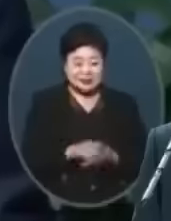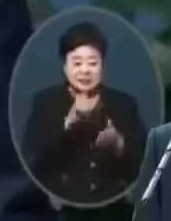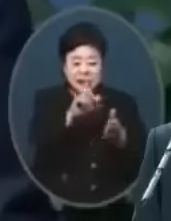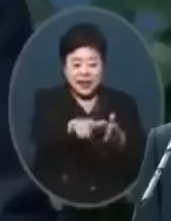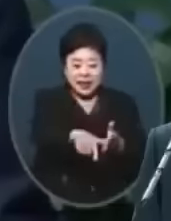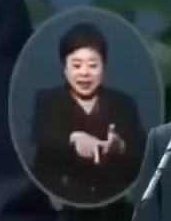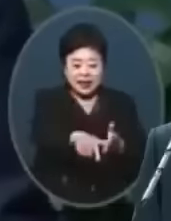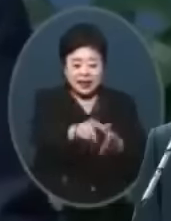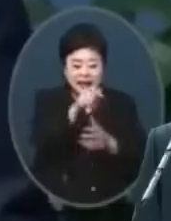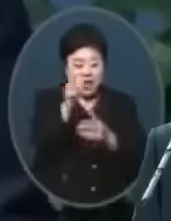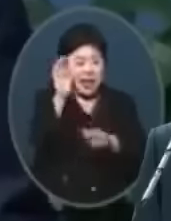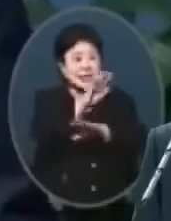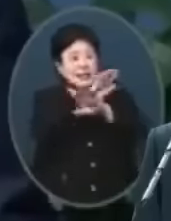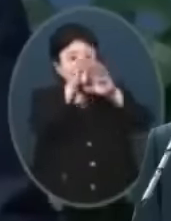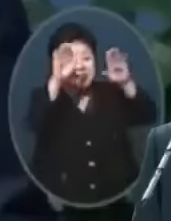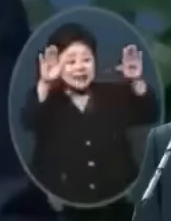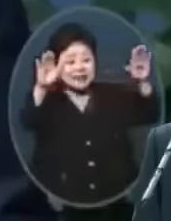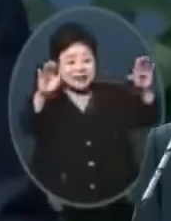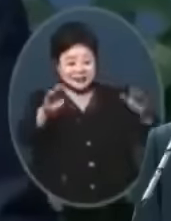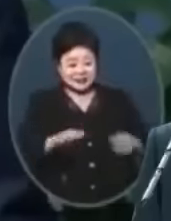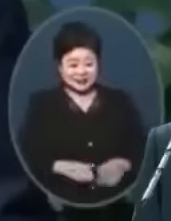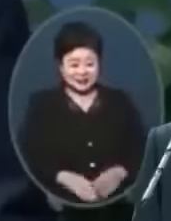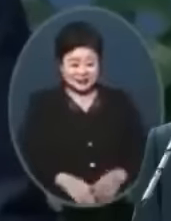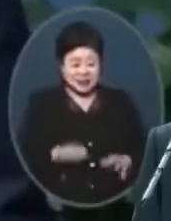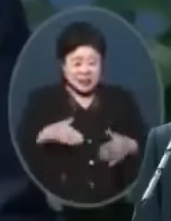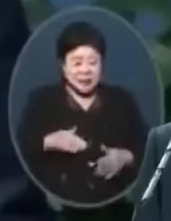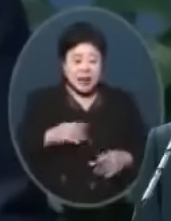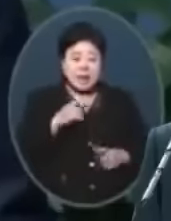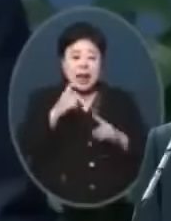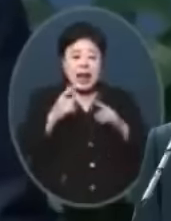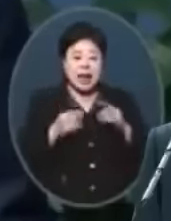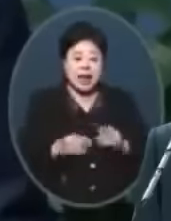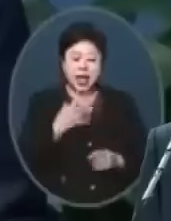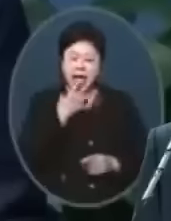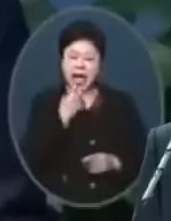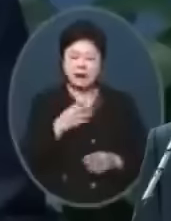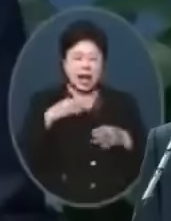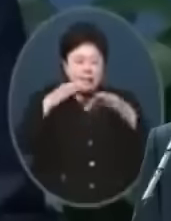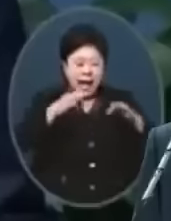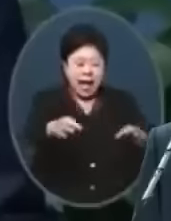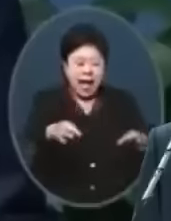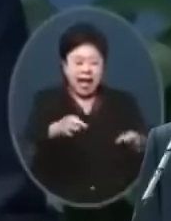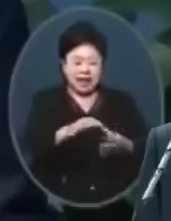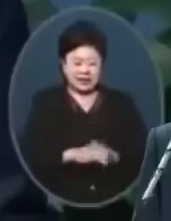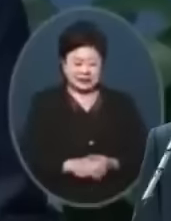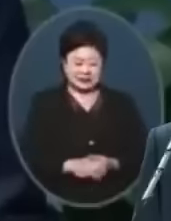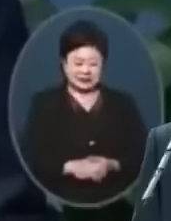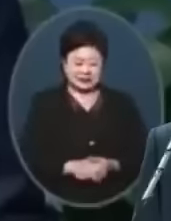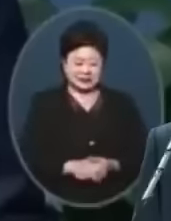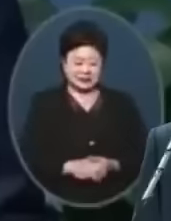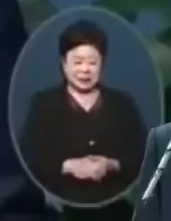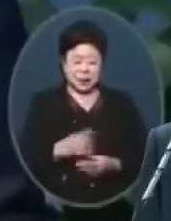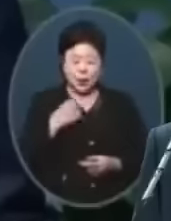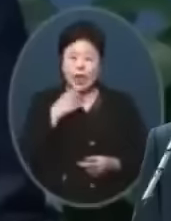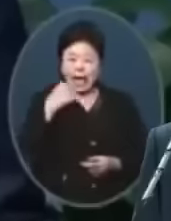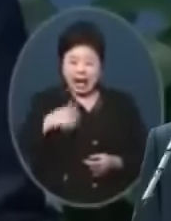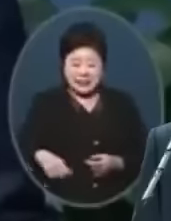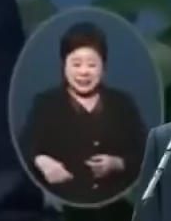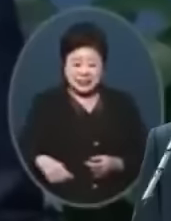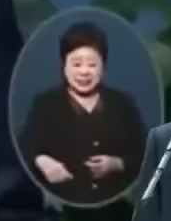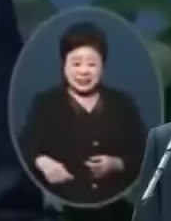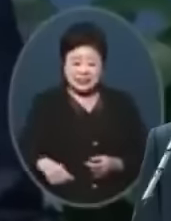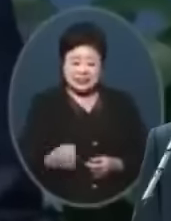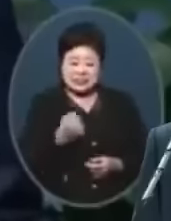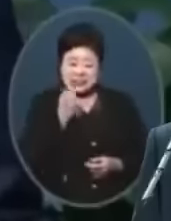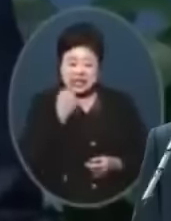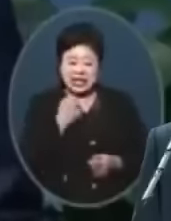그때 하늘에서 다급한 소리가 들었습니다. 아브라함아, 아브라함아, 네 외독자